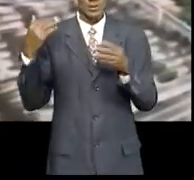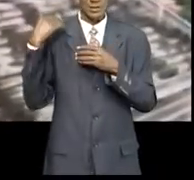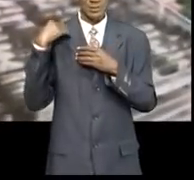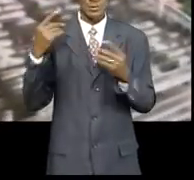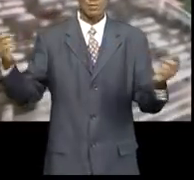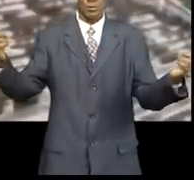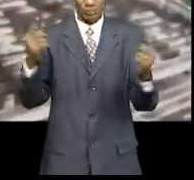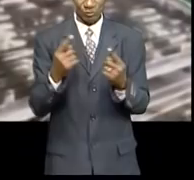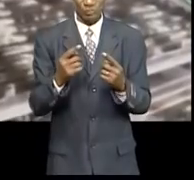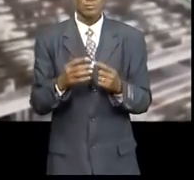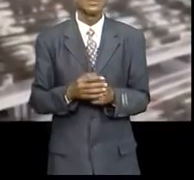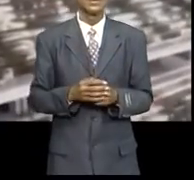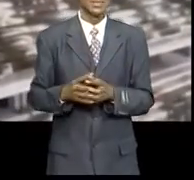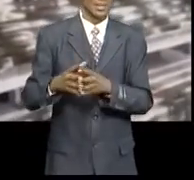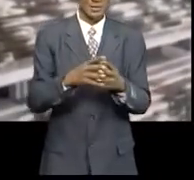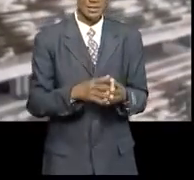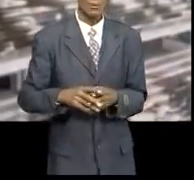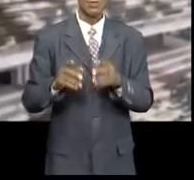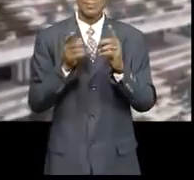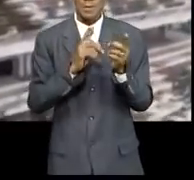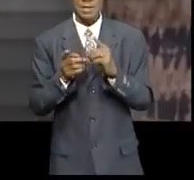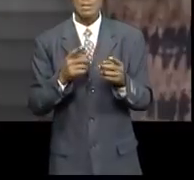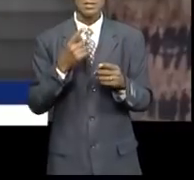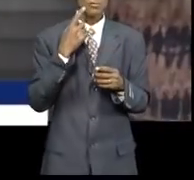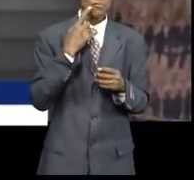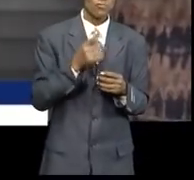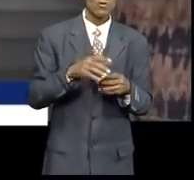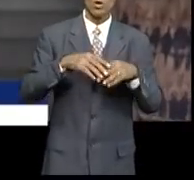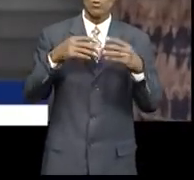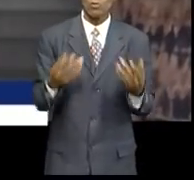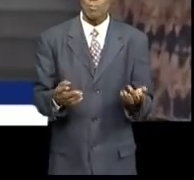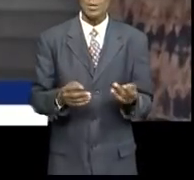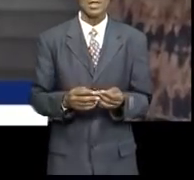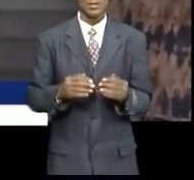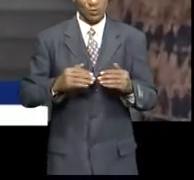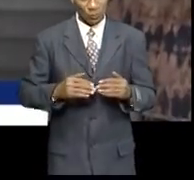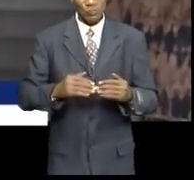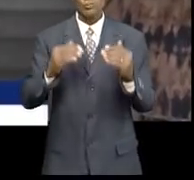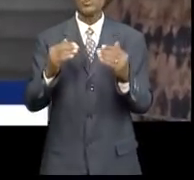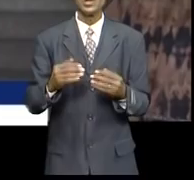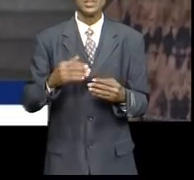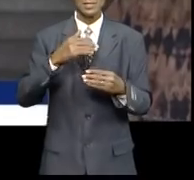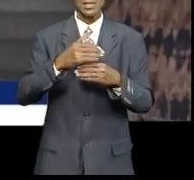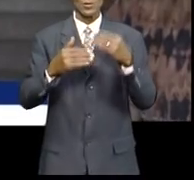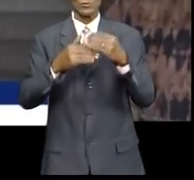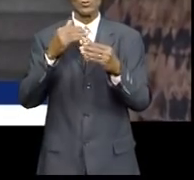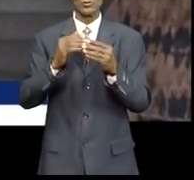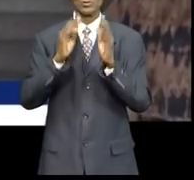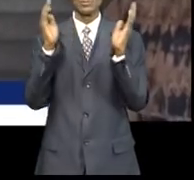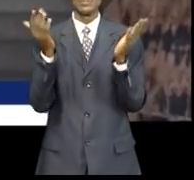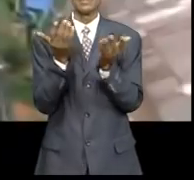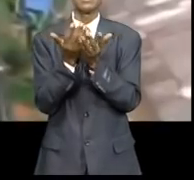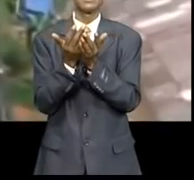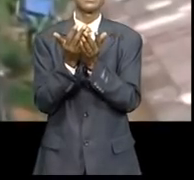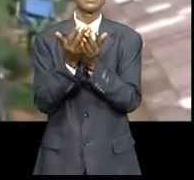le stade Lumumba qui est retenu. Et le ministre a voulu savoir à quel niveau nous sommes. Niveau des travaux, nous sommes